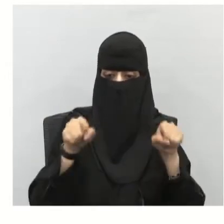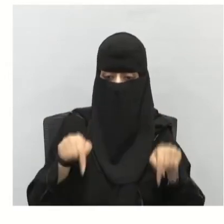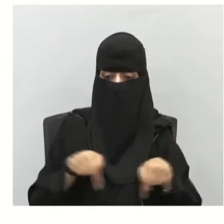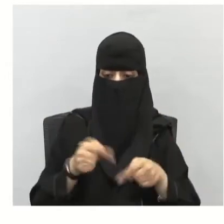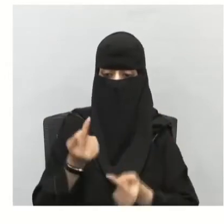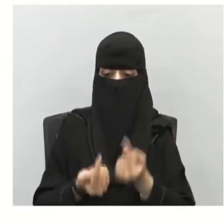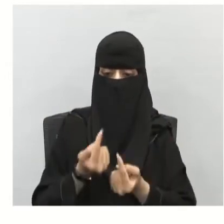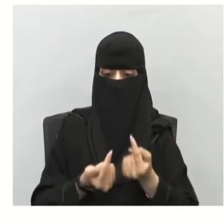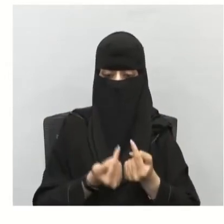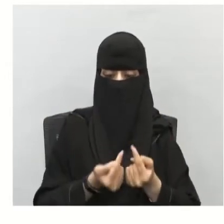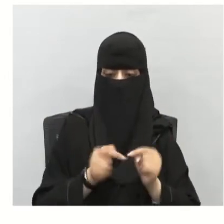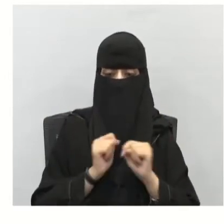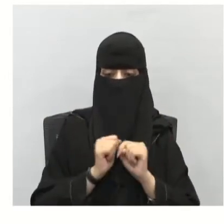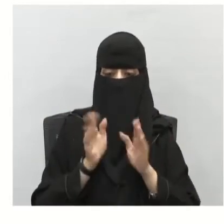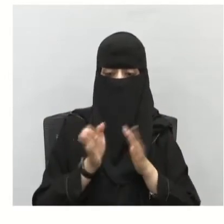حديقة،